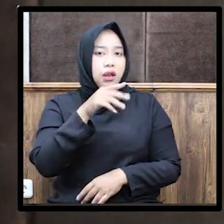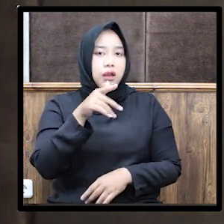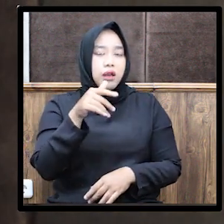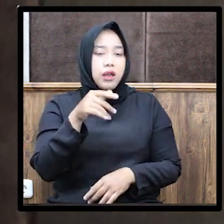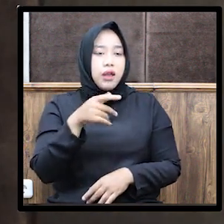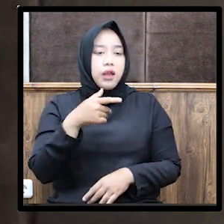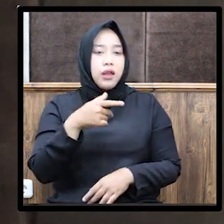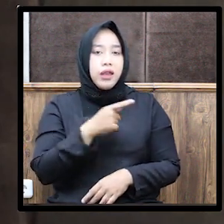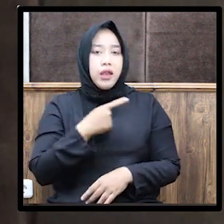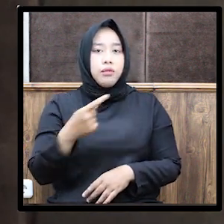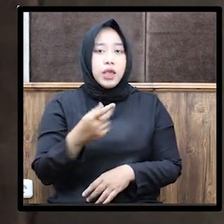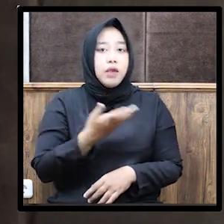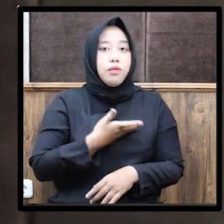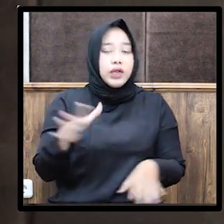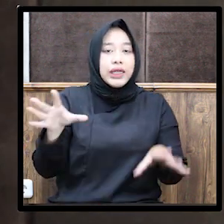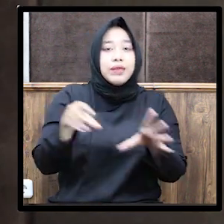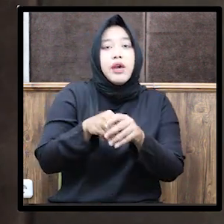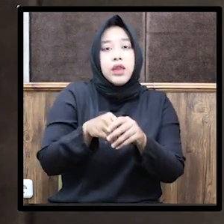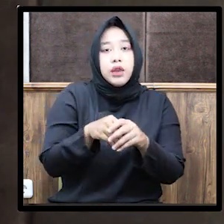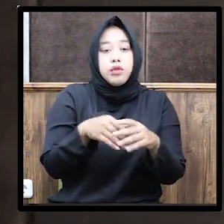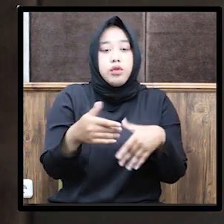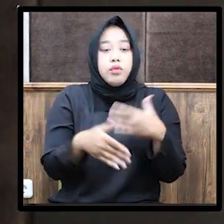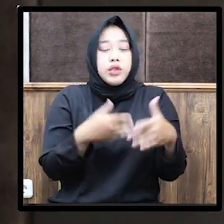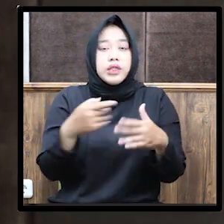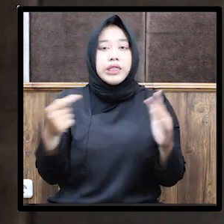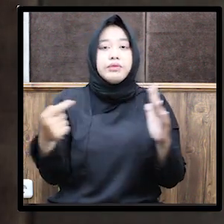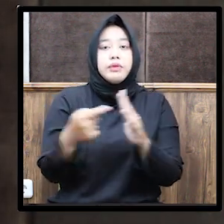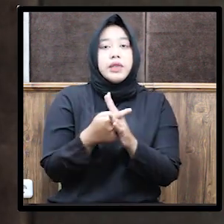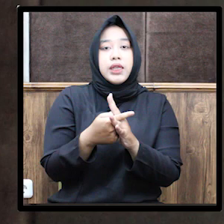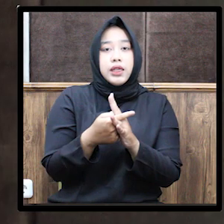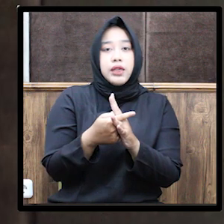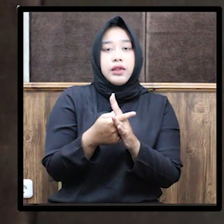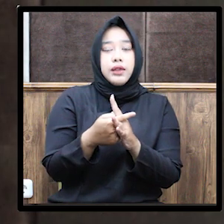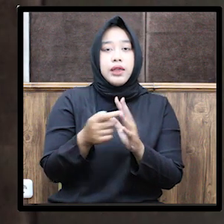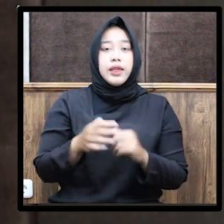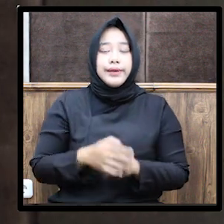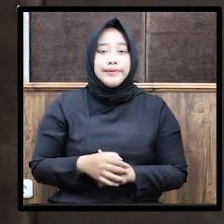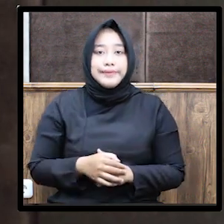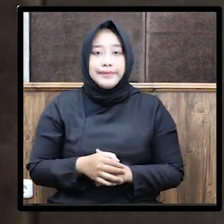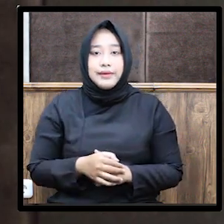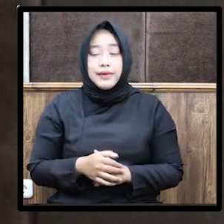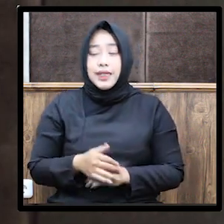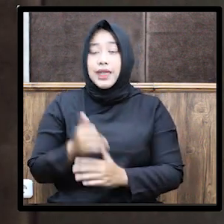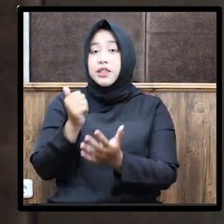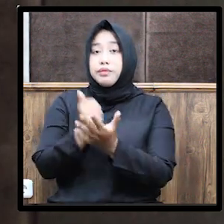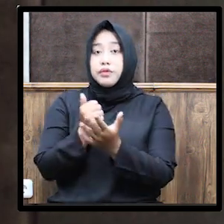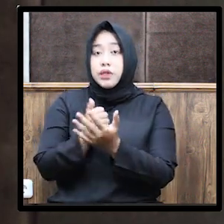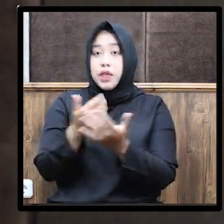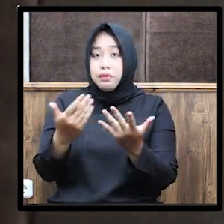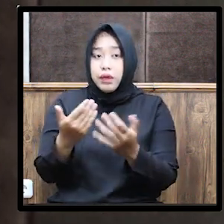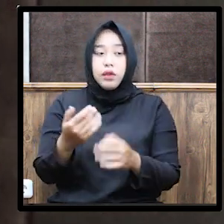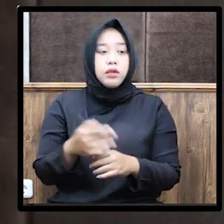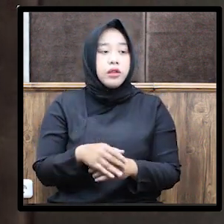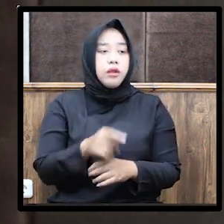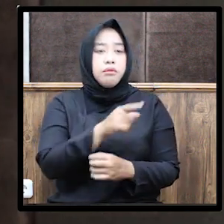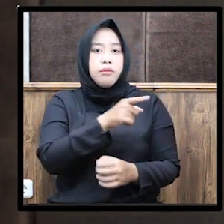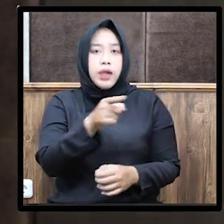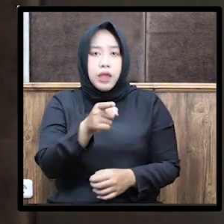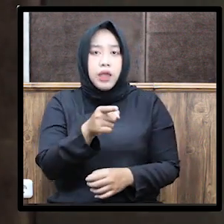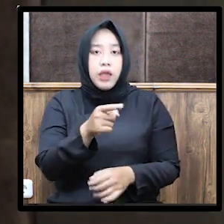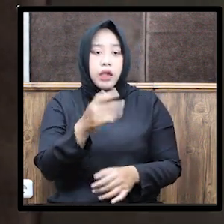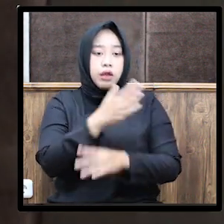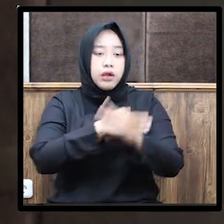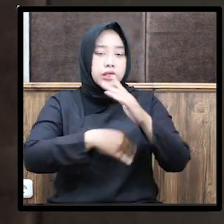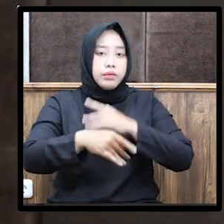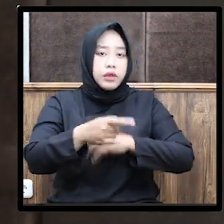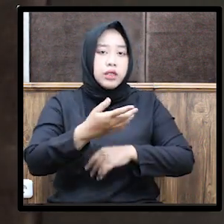95% teman-teman difabel itu merasa penting untuk ikut terlibat dalam penyelenggaraan pemilu untuk menggunakan hak pilihnya,